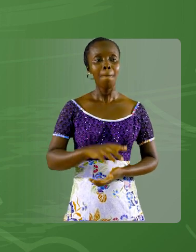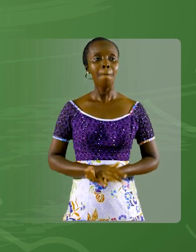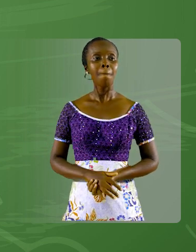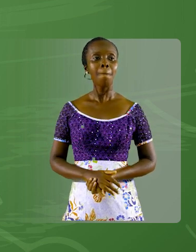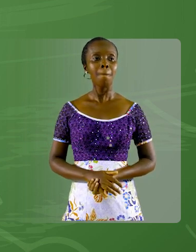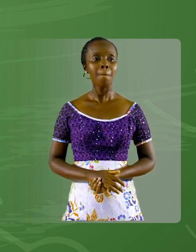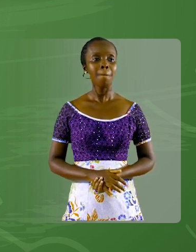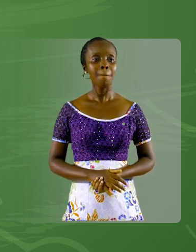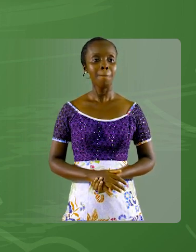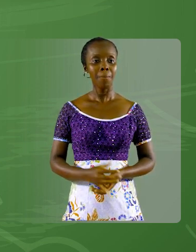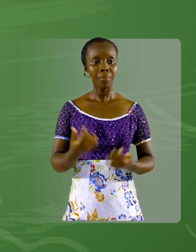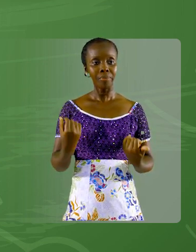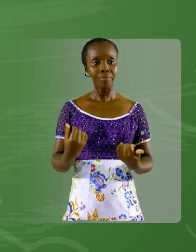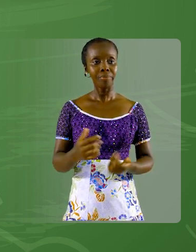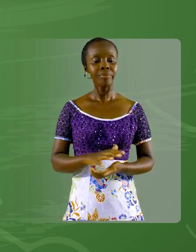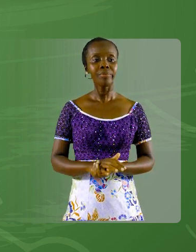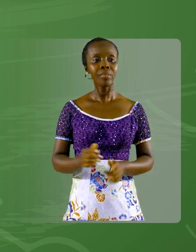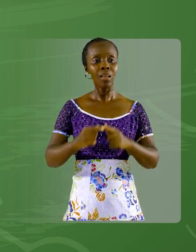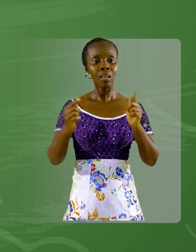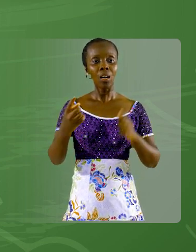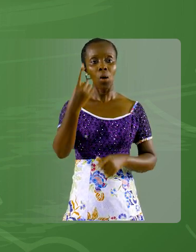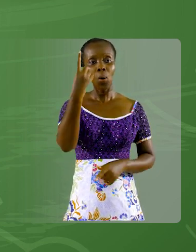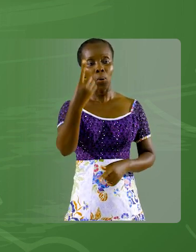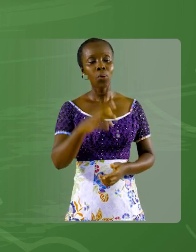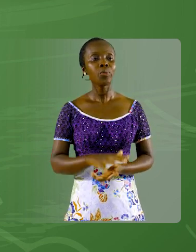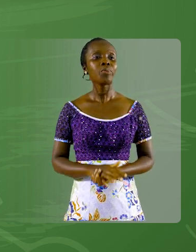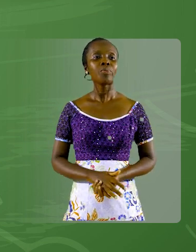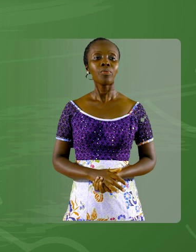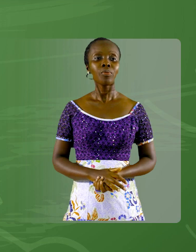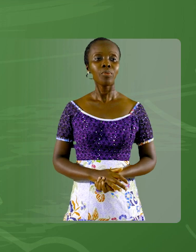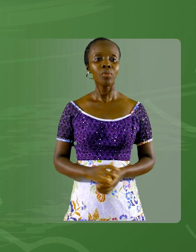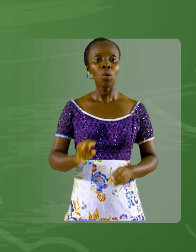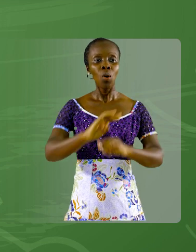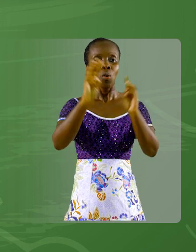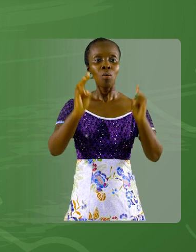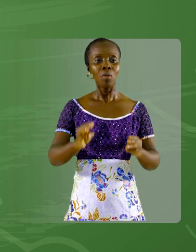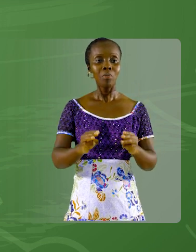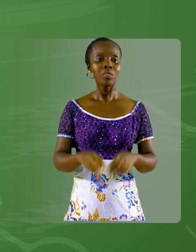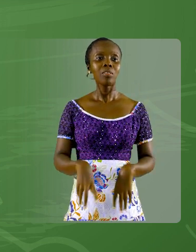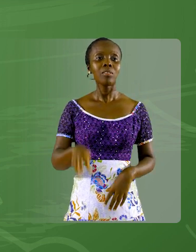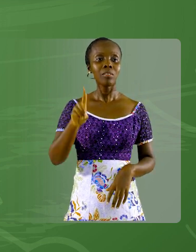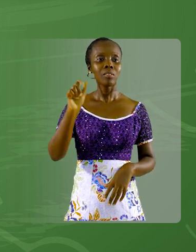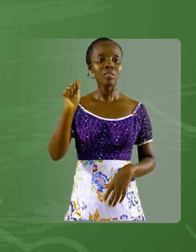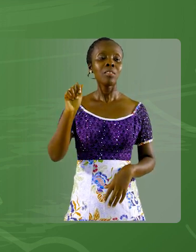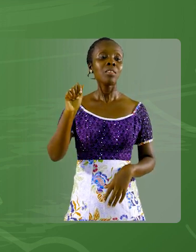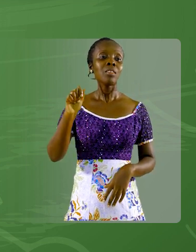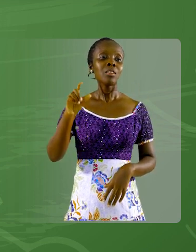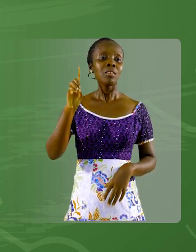Nous écrivrons en sous-titre Grand 1, morphologie des